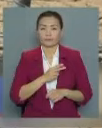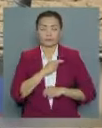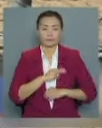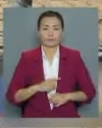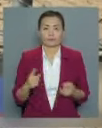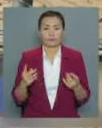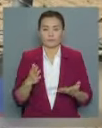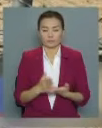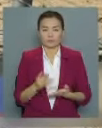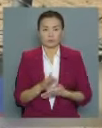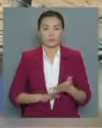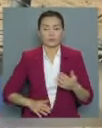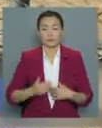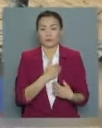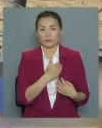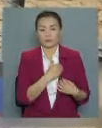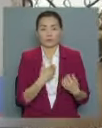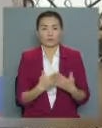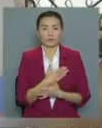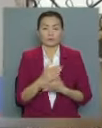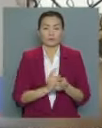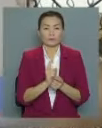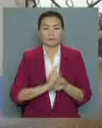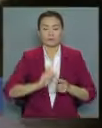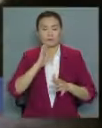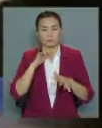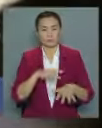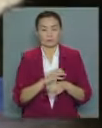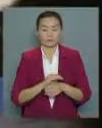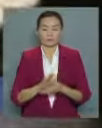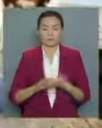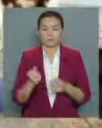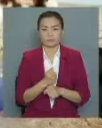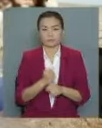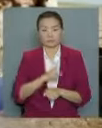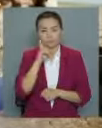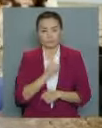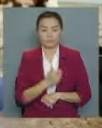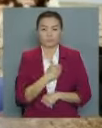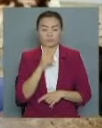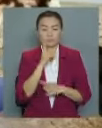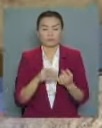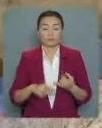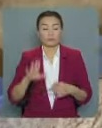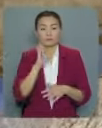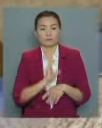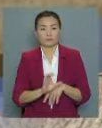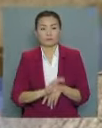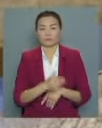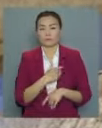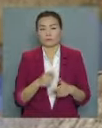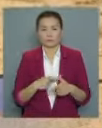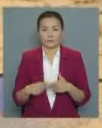көп көрген. Ендігі талап тілектері шаруашылық іргесіндегі су құбырларынан шаруаларға ыңғайлы, қолайлы жерге су жеткізіп берсе,